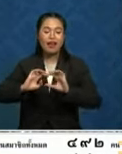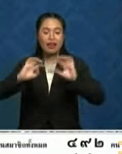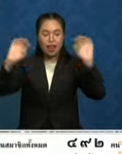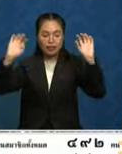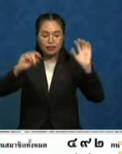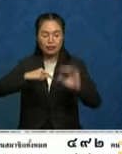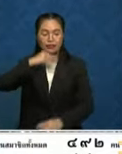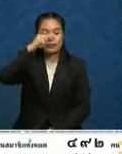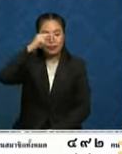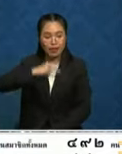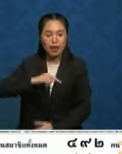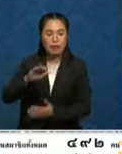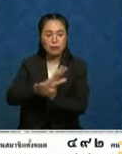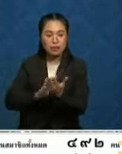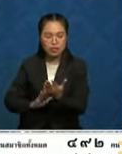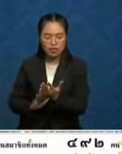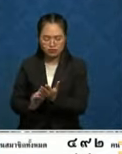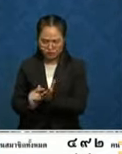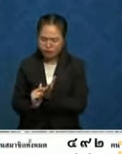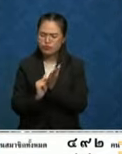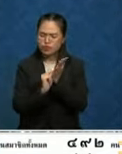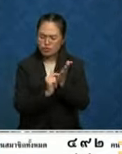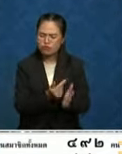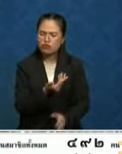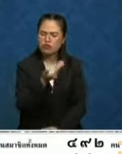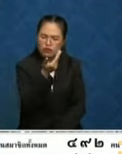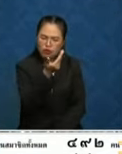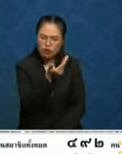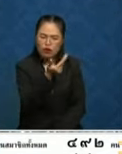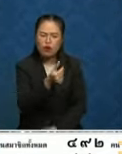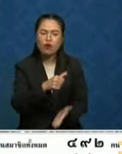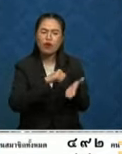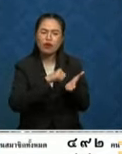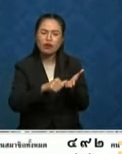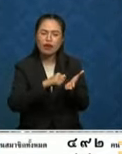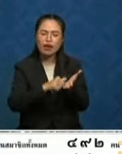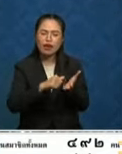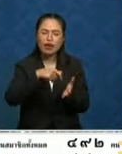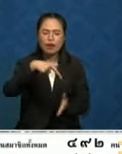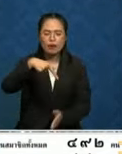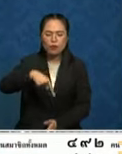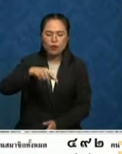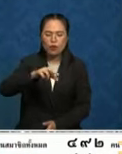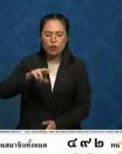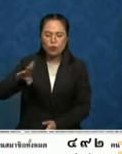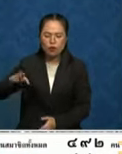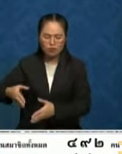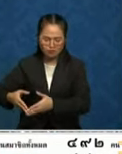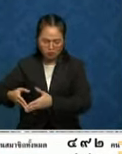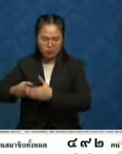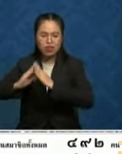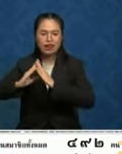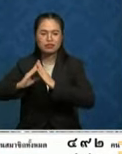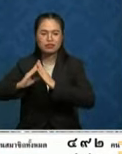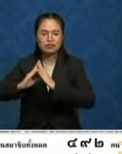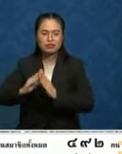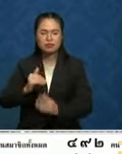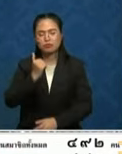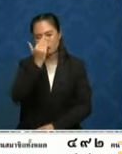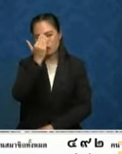หลายแห่งนะคะที่ได้เสนอขอปรับปรุงแก้ไขพระราชบัญญัติจากจัดตั้งเพื่อให้มีสถานะ